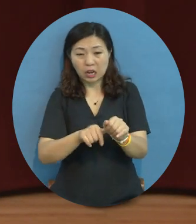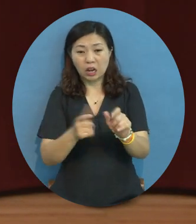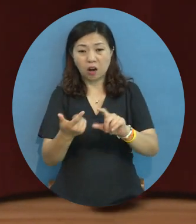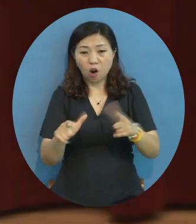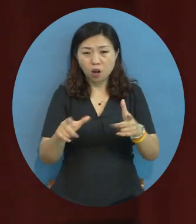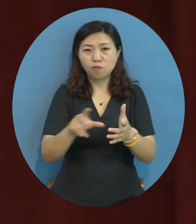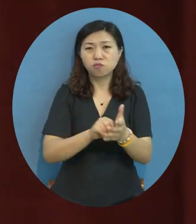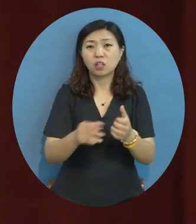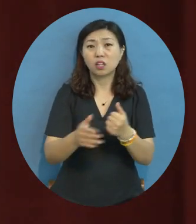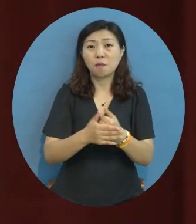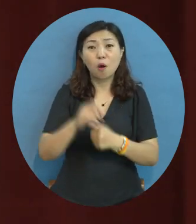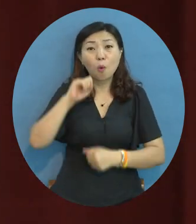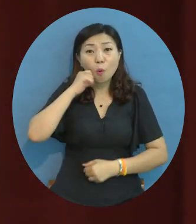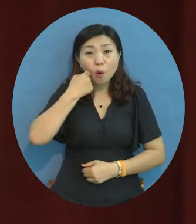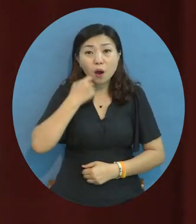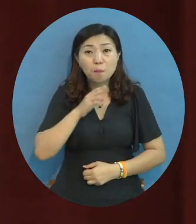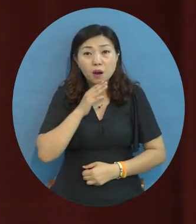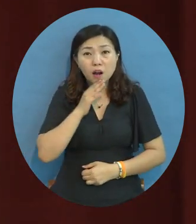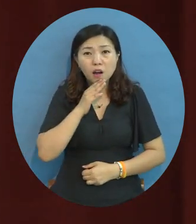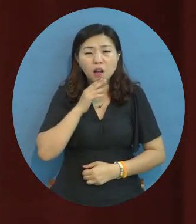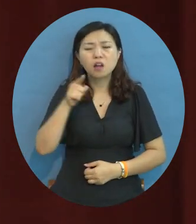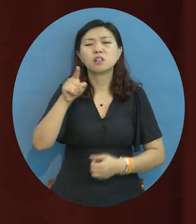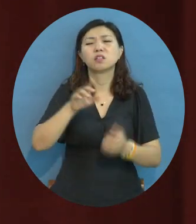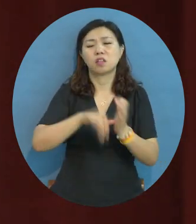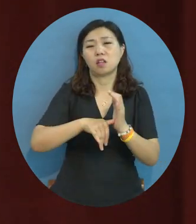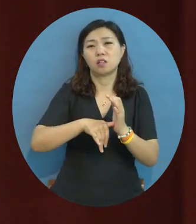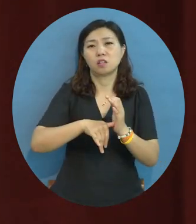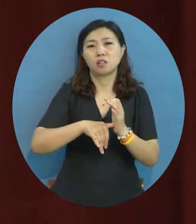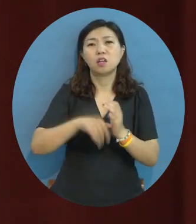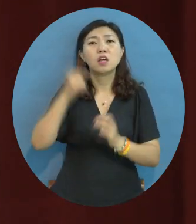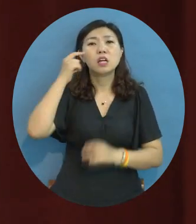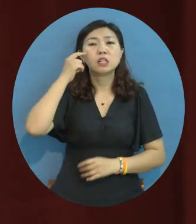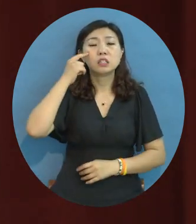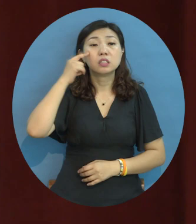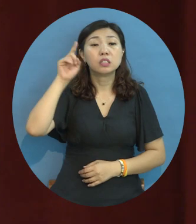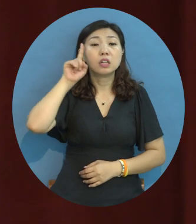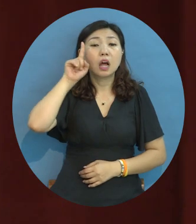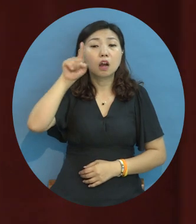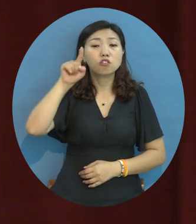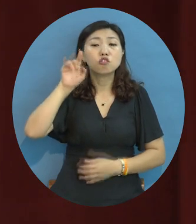그죠? 그런 경우는 그 다음날 두 개를 해가 마쳤어요.